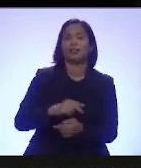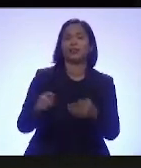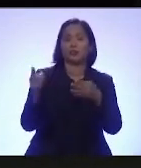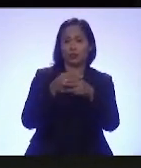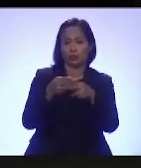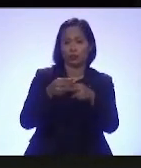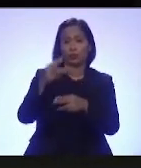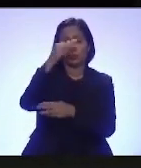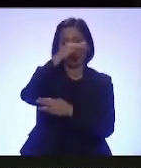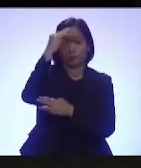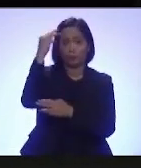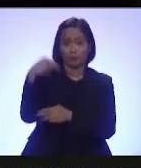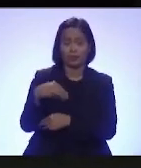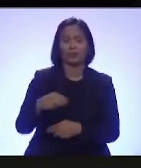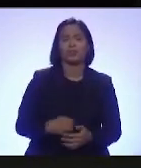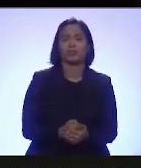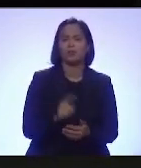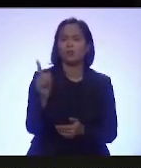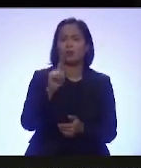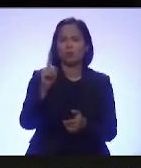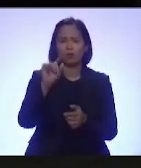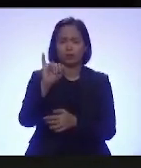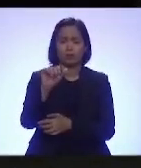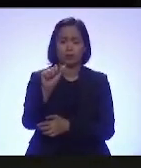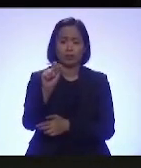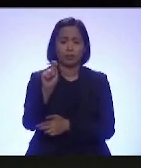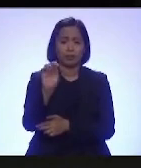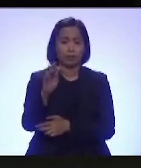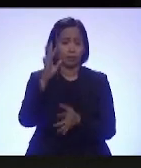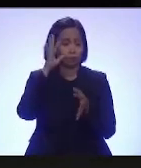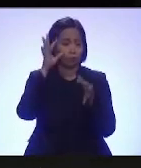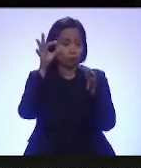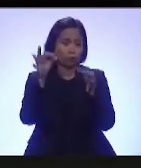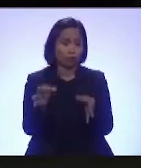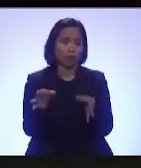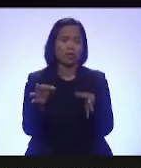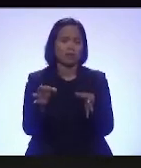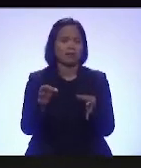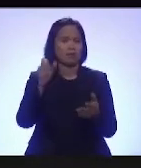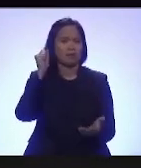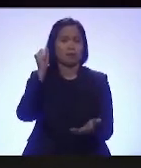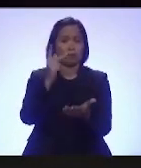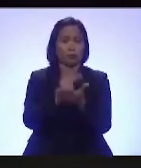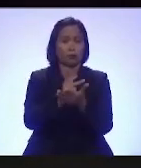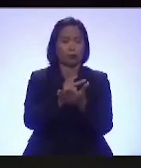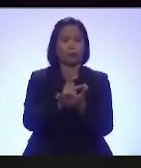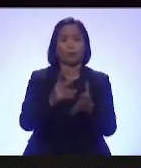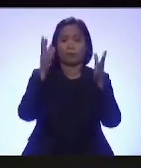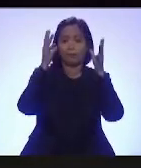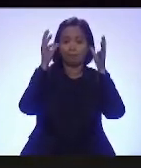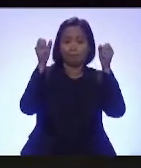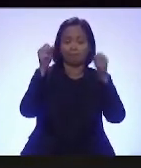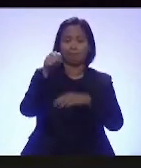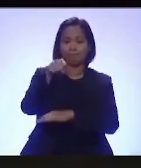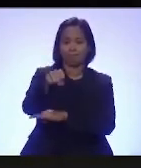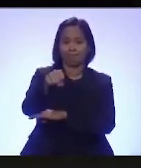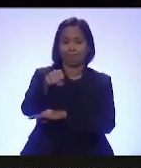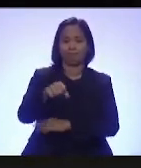ng Marso. Ang magiging desisyon ng IATF ay pagtitibayin ni Pangulong Rodrigo Duterte.